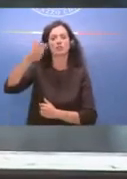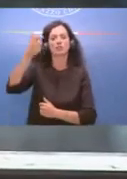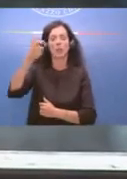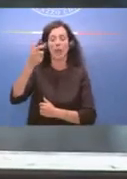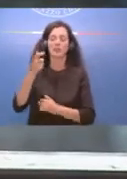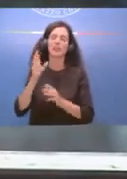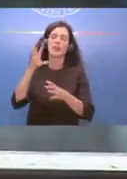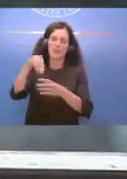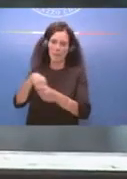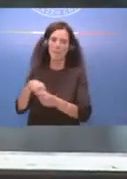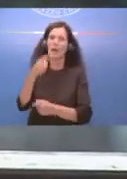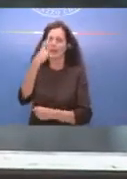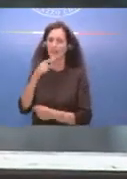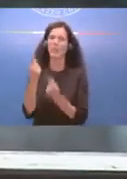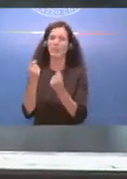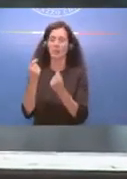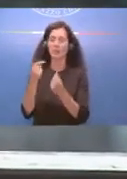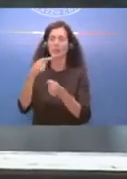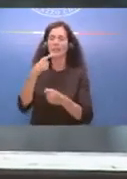pandemic